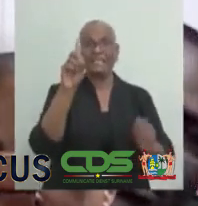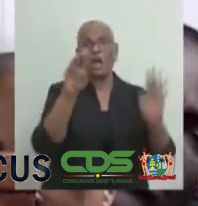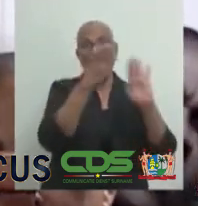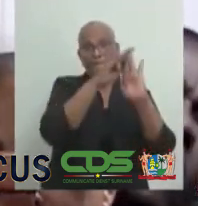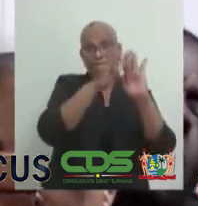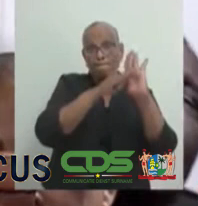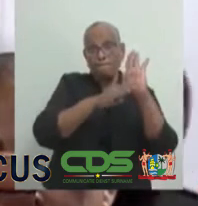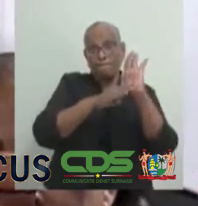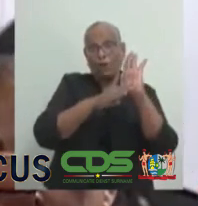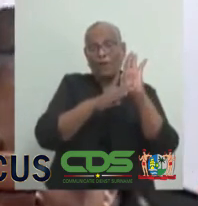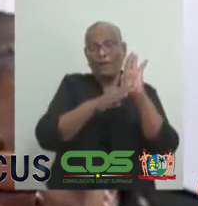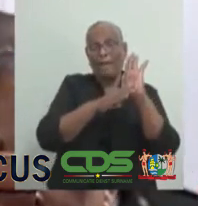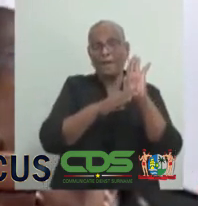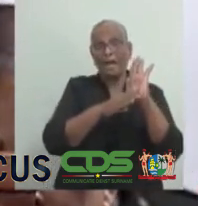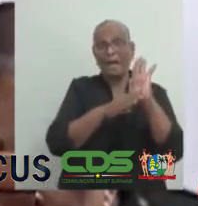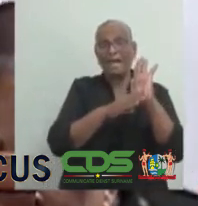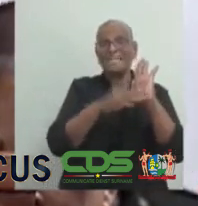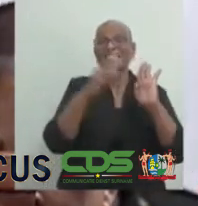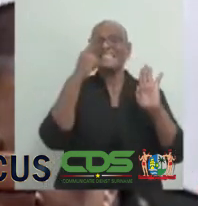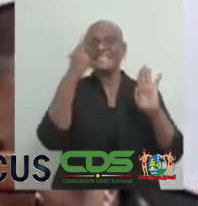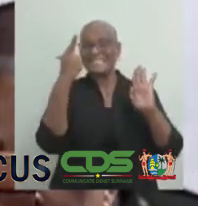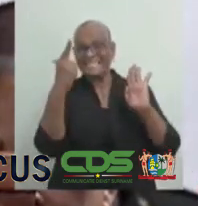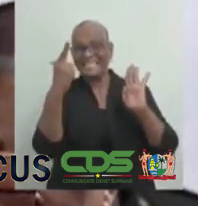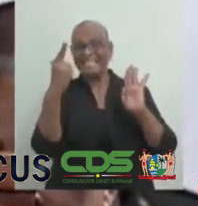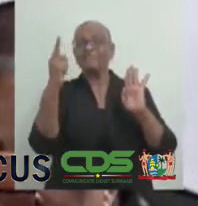totaalbedrag bestrijken van